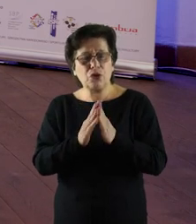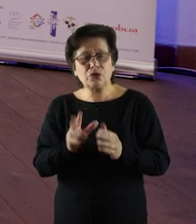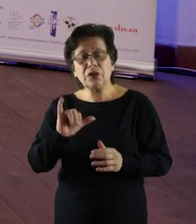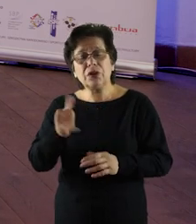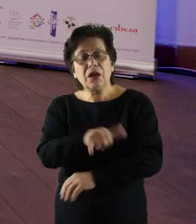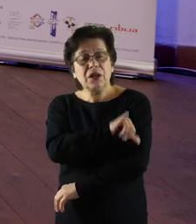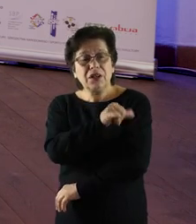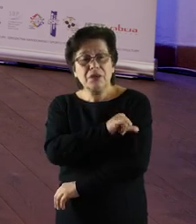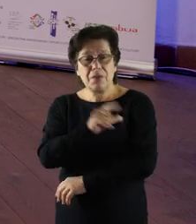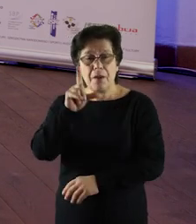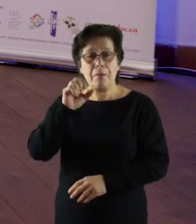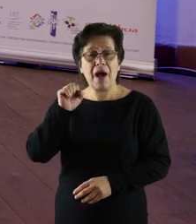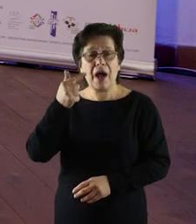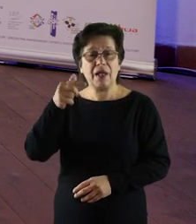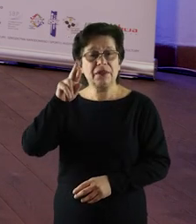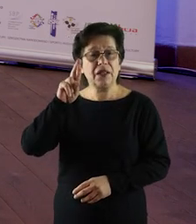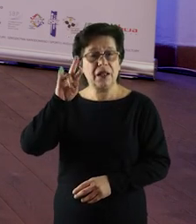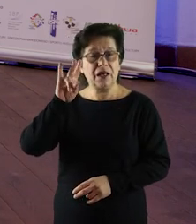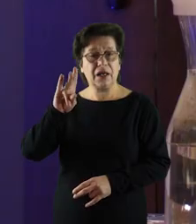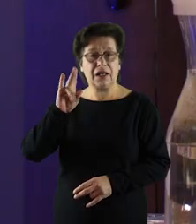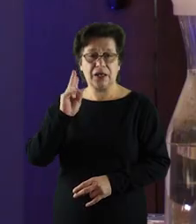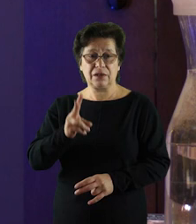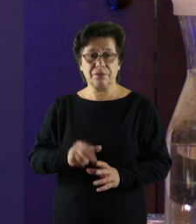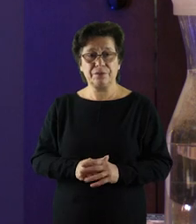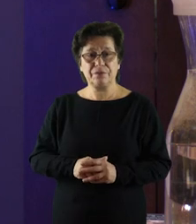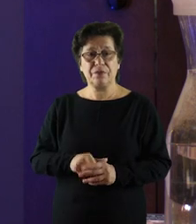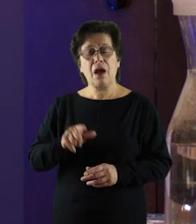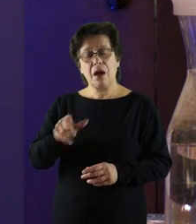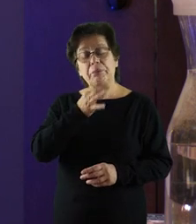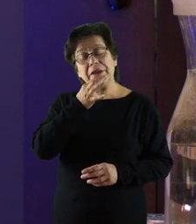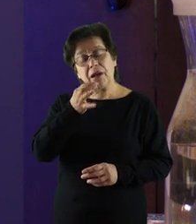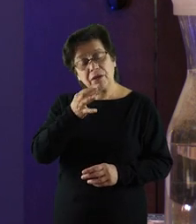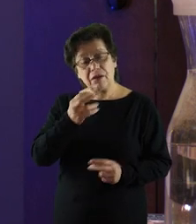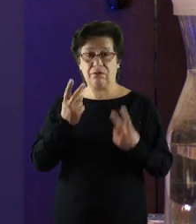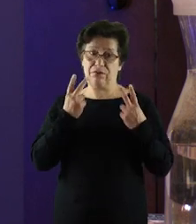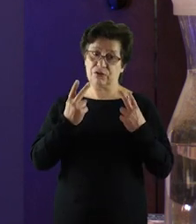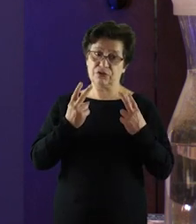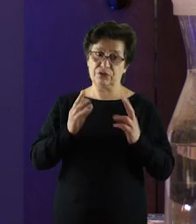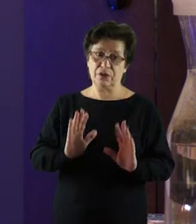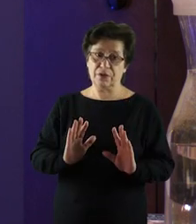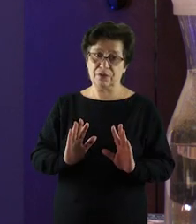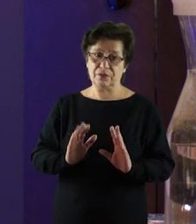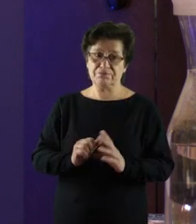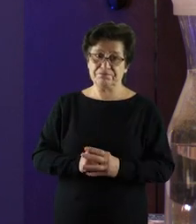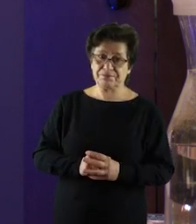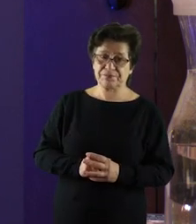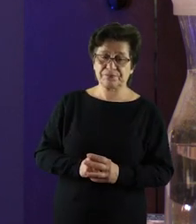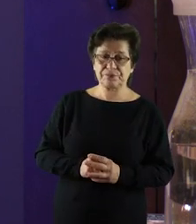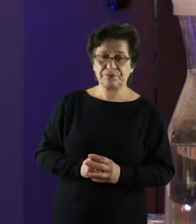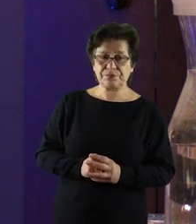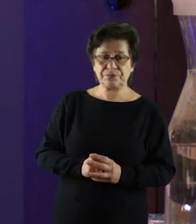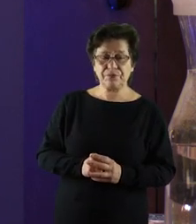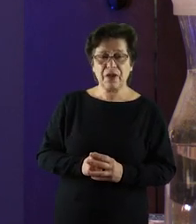imię? Patryk. Patryku, pytanie bardzo ważne, bo słowa wbrew pozorom wydają nam się takie